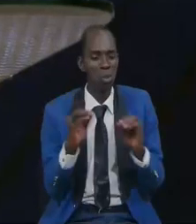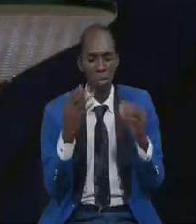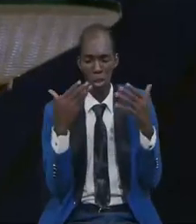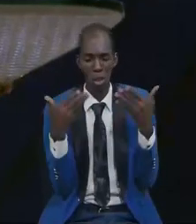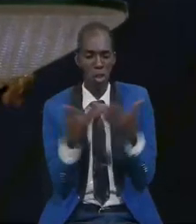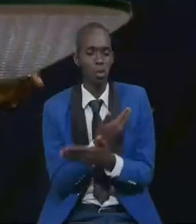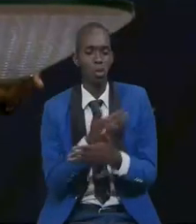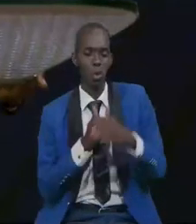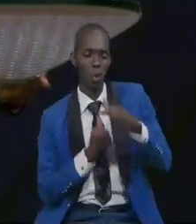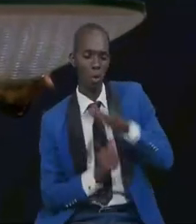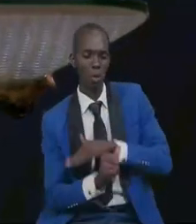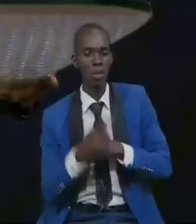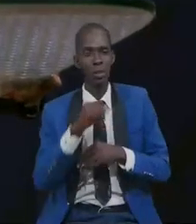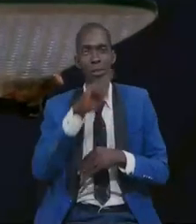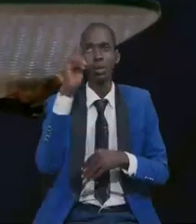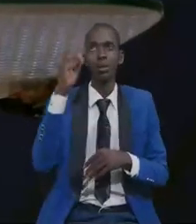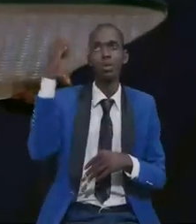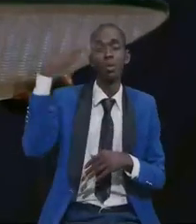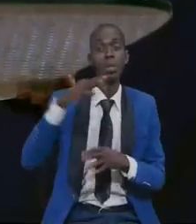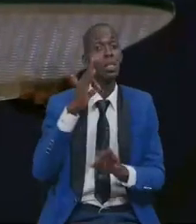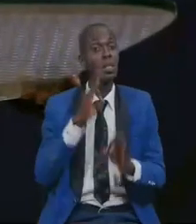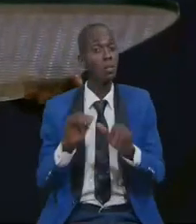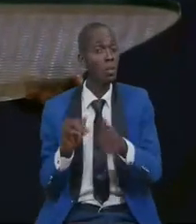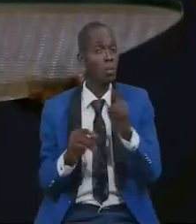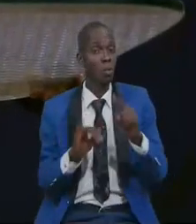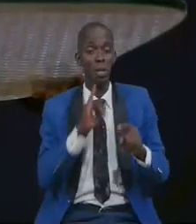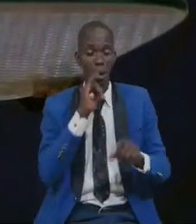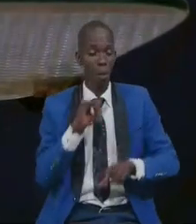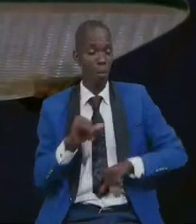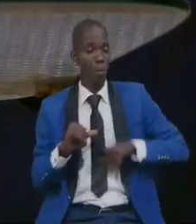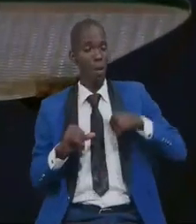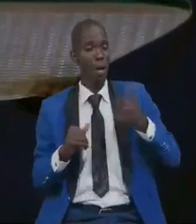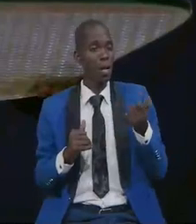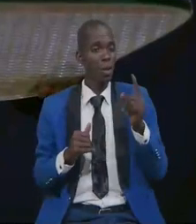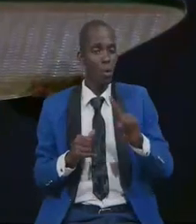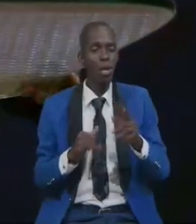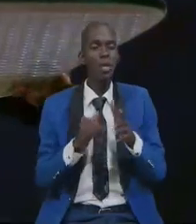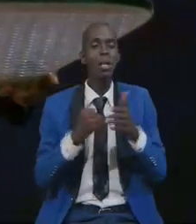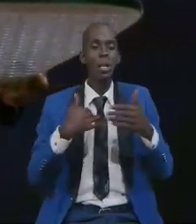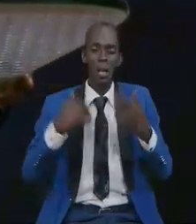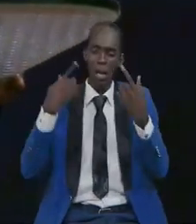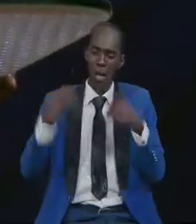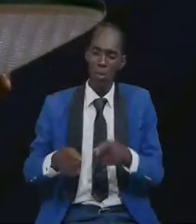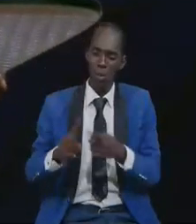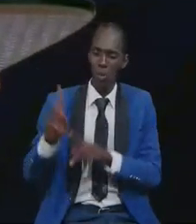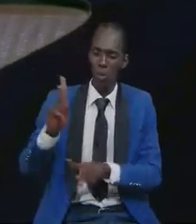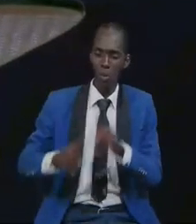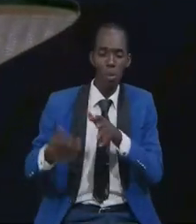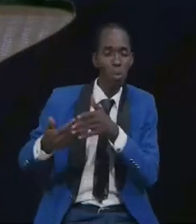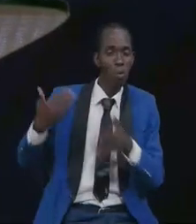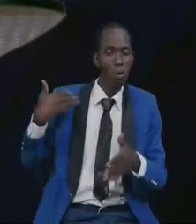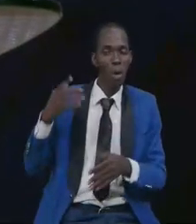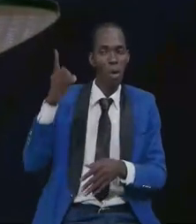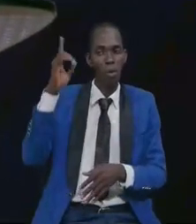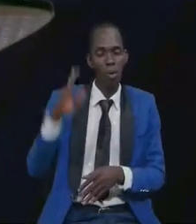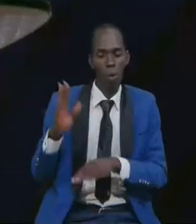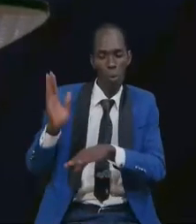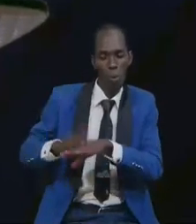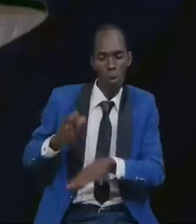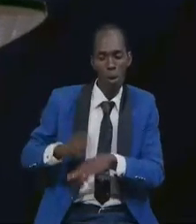orgueilleux quelque part et vous le connaissez, c'est que cela est déjà arrivé à d'autres personnes déjà Et le Seigneur leur a parlé et le Seigneur